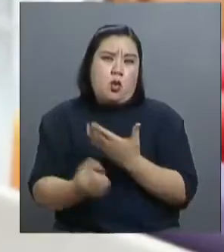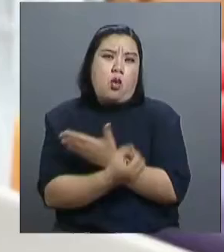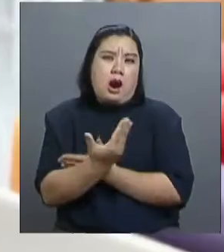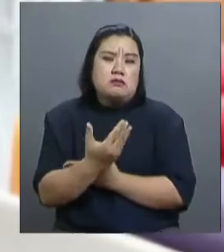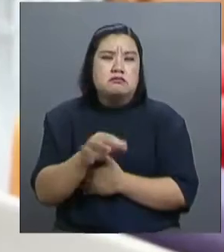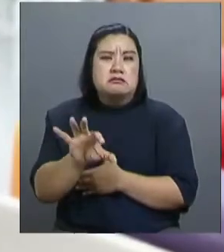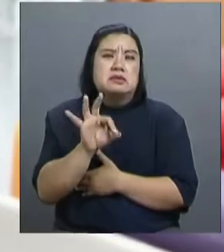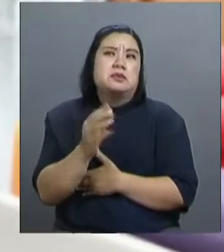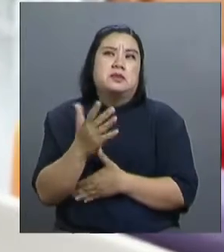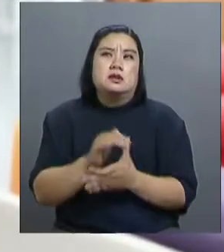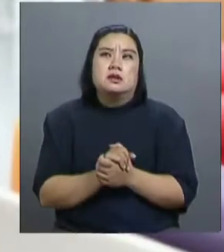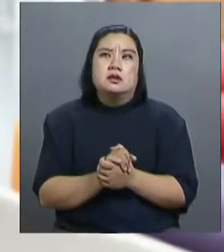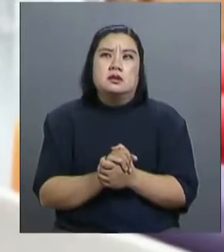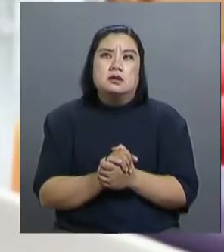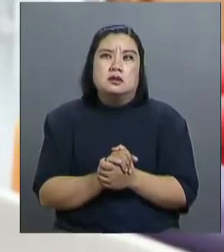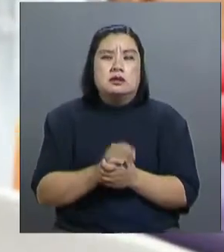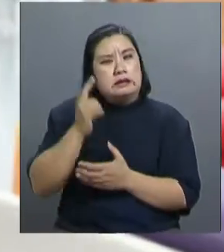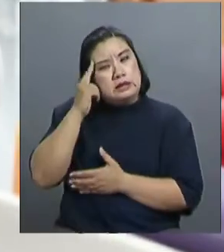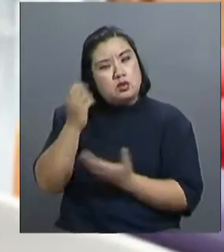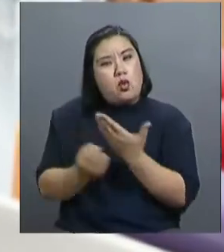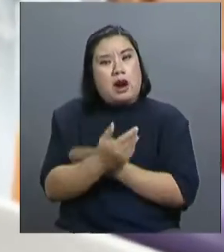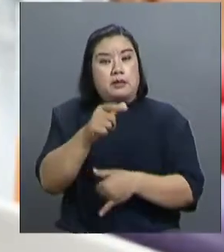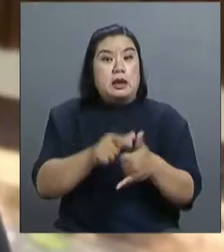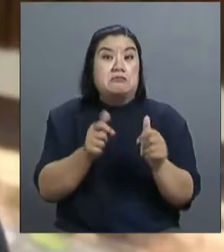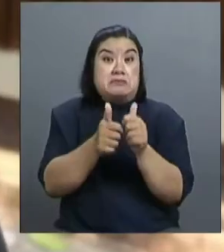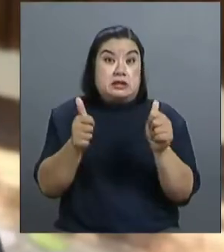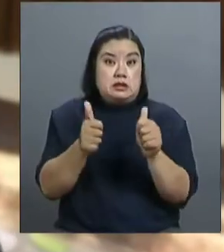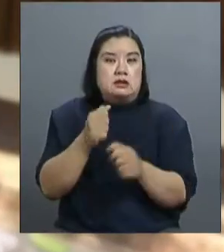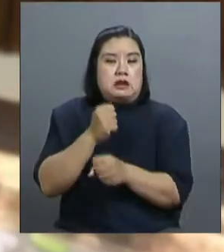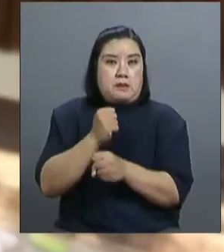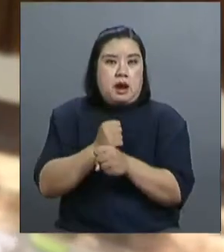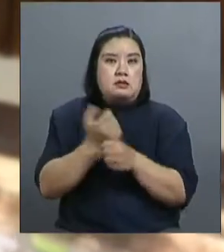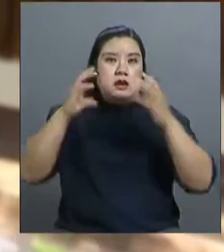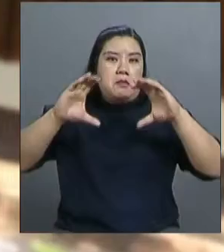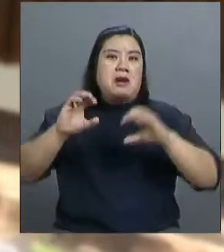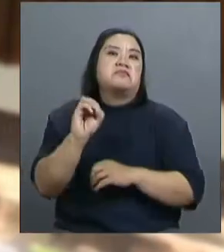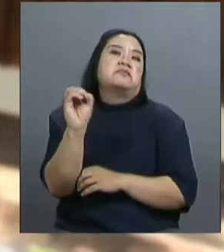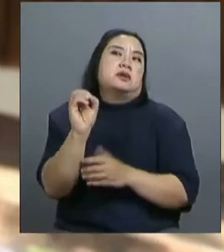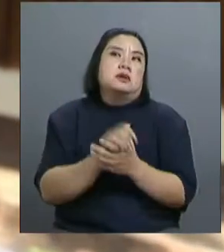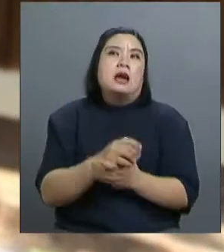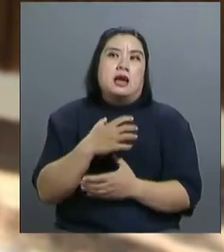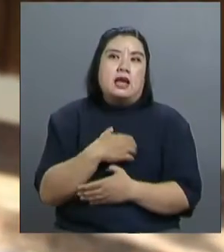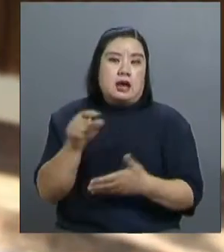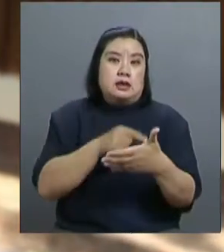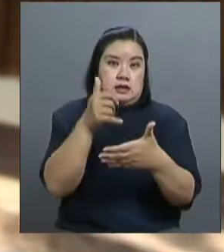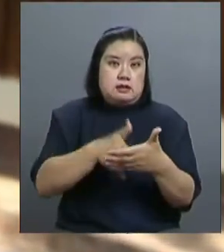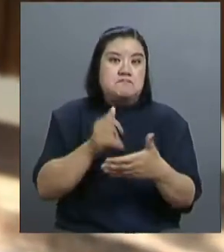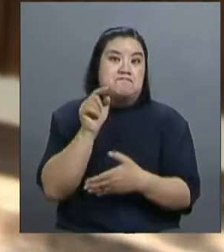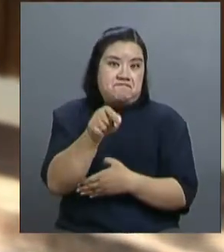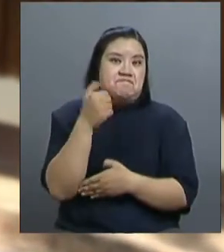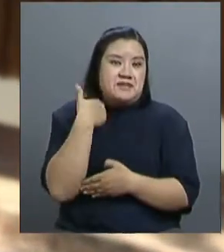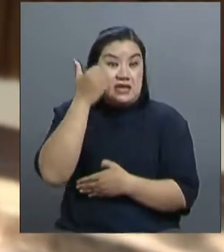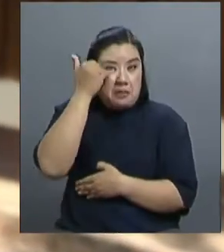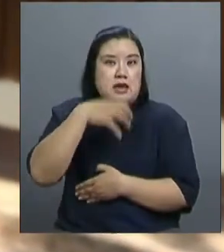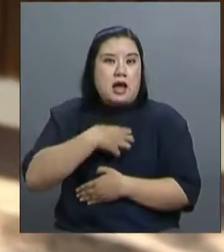ก็เสียสิทธิ์ที่เราจะได้คนดีเข้าไปบริหารประเทศค่ะ ก็ไปใช้สิทธิ์กันเยอะๆนะคะจะได้มีผู้นำบ้านเมือง